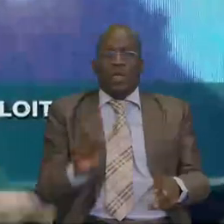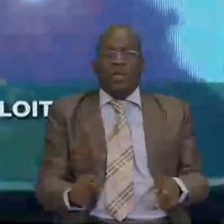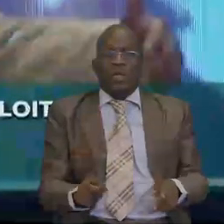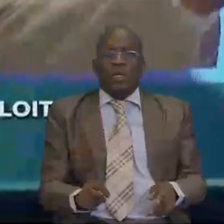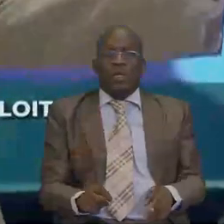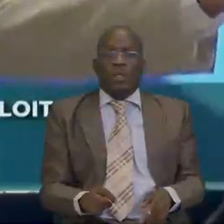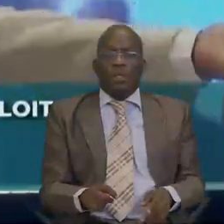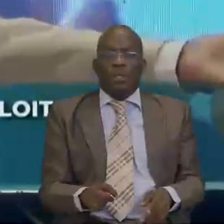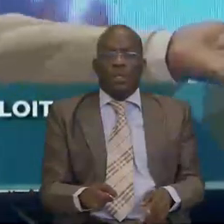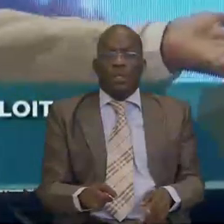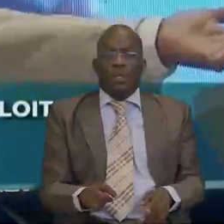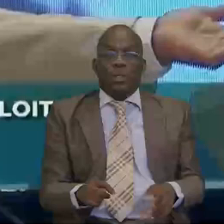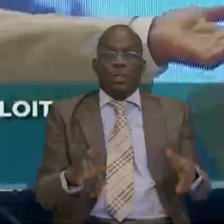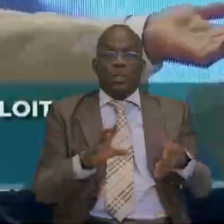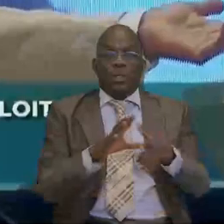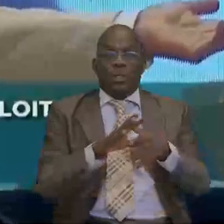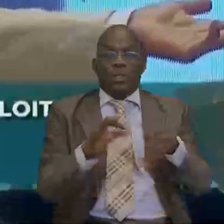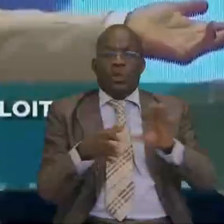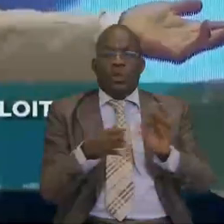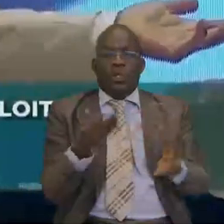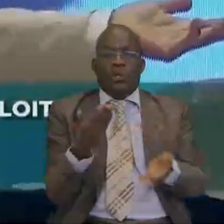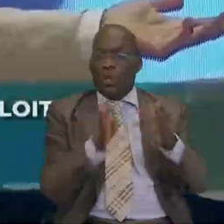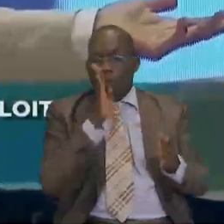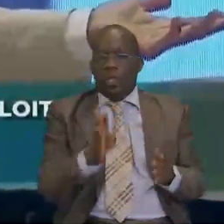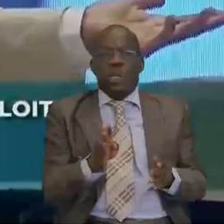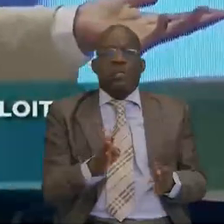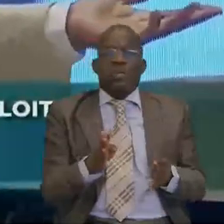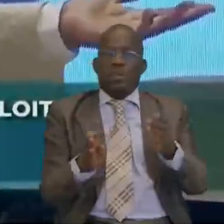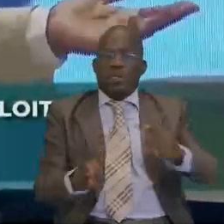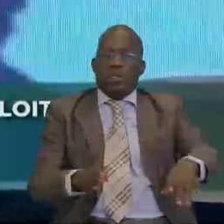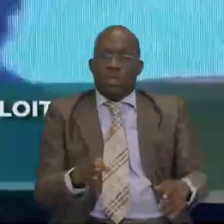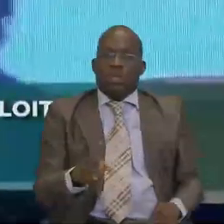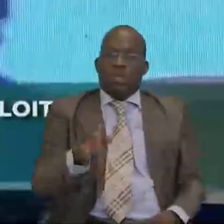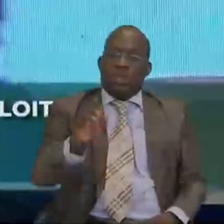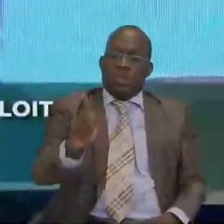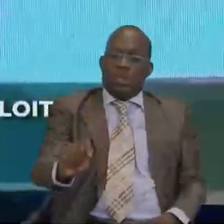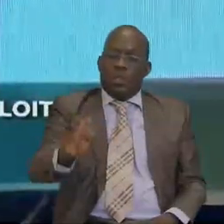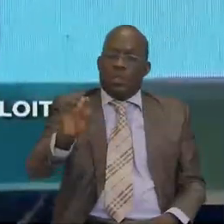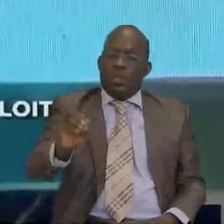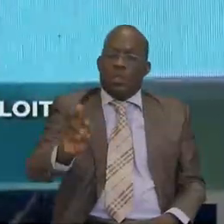Les fables peuvent entre une histoire, une tortue et un oiseau.